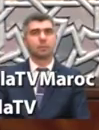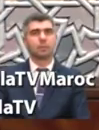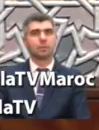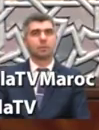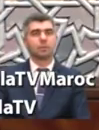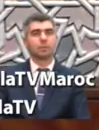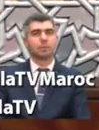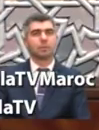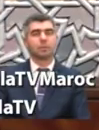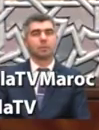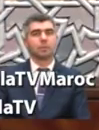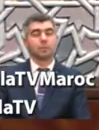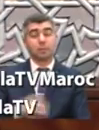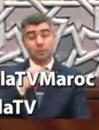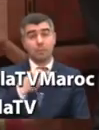كان واحد